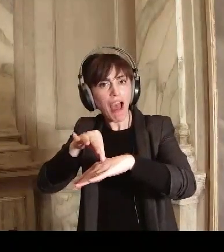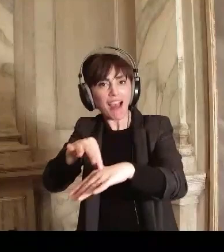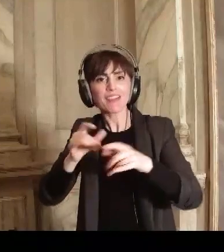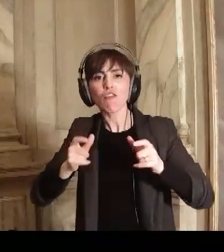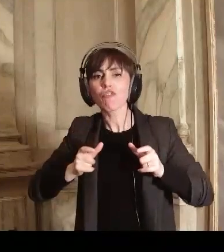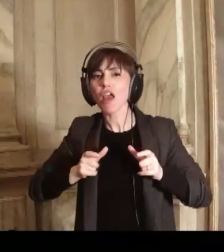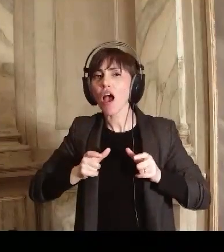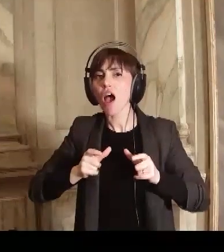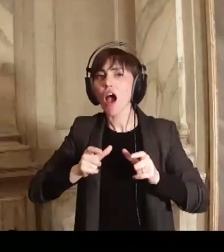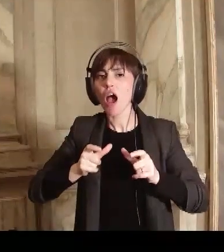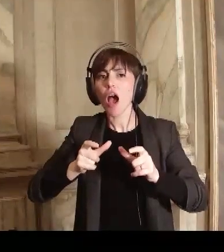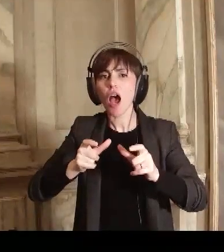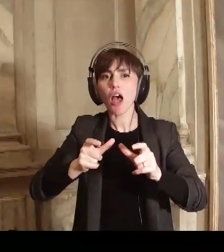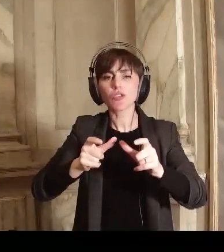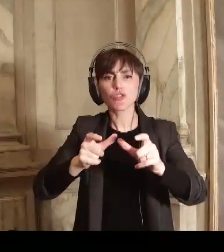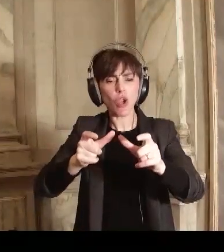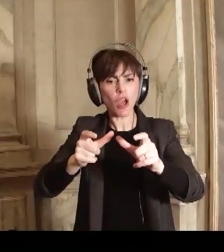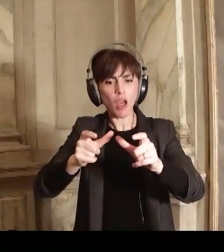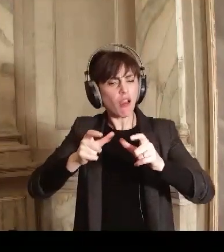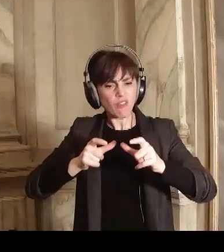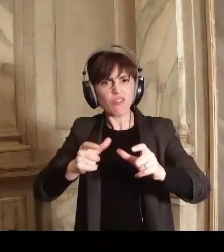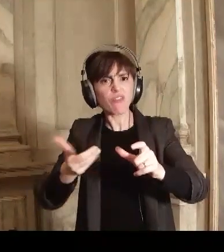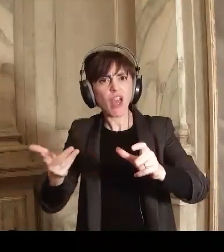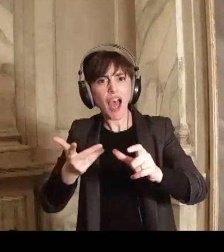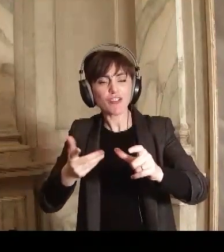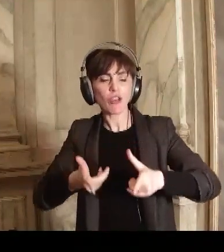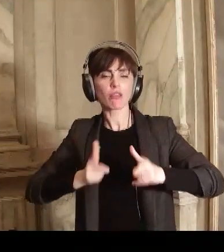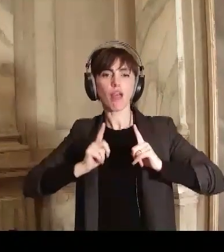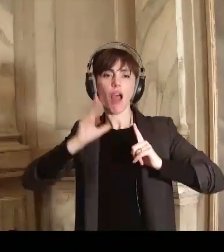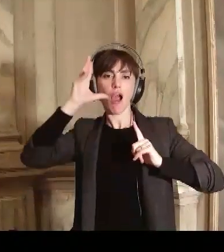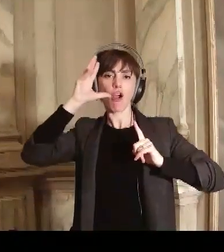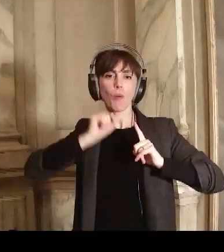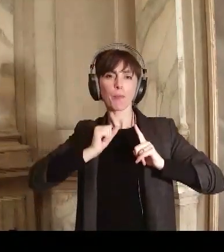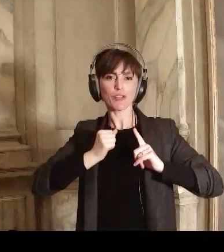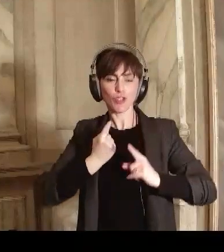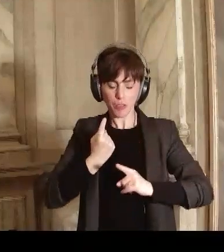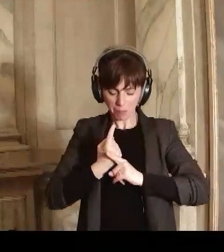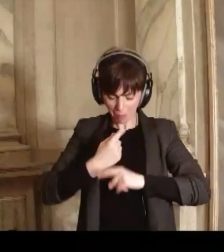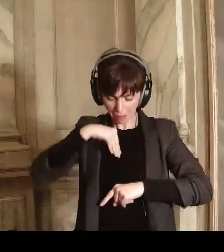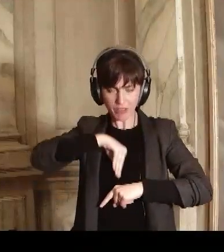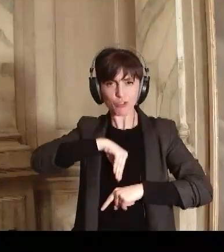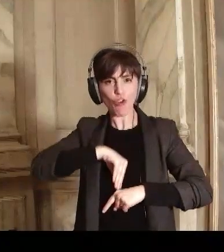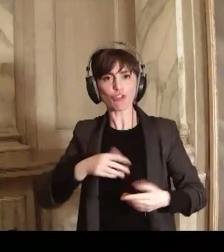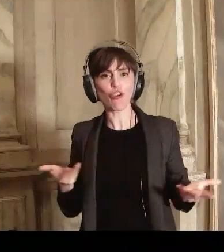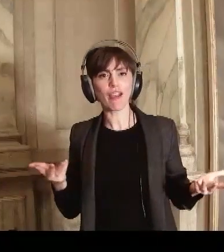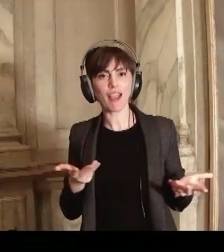per comprendere che tutto quello di cui avevamo bisogno è dentro di noi. Non è dunque il teatro quello smeraldo prezioso e gagliardo